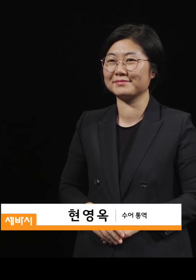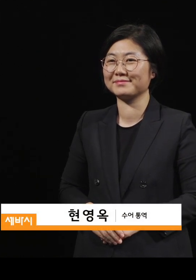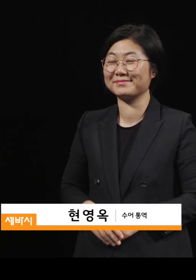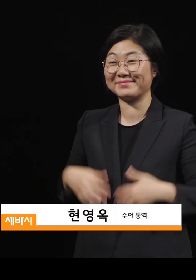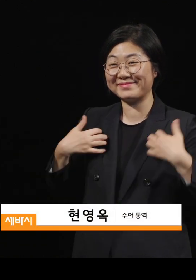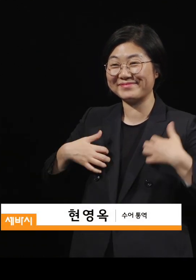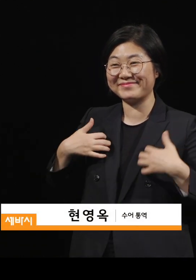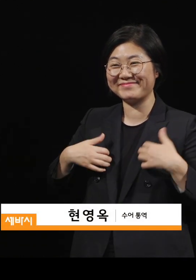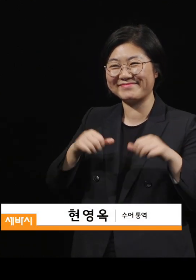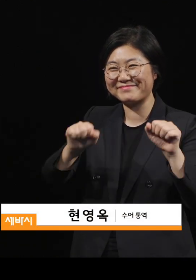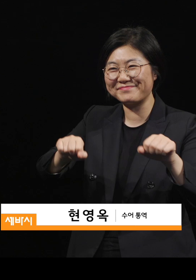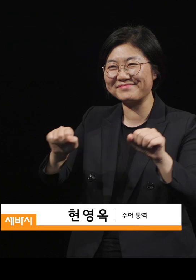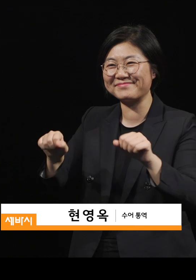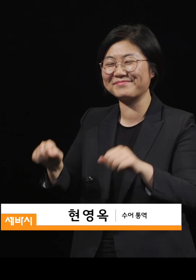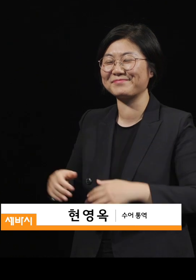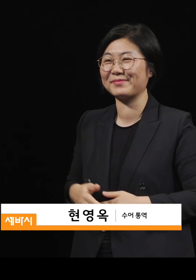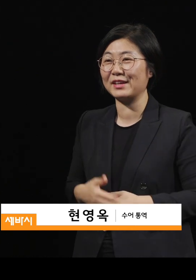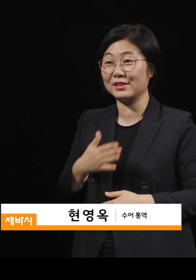반갑습니다. 안녕하세요.